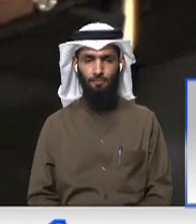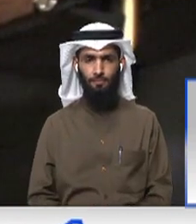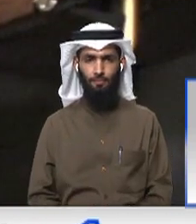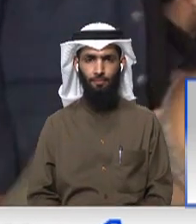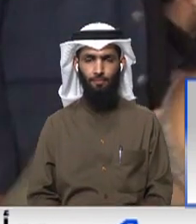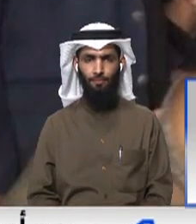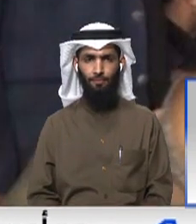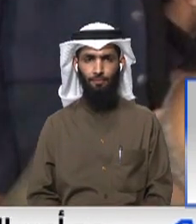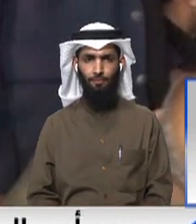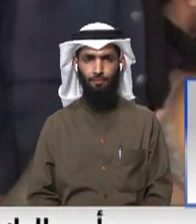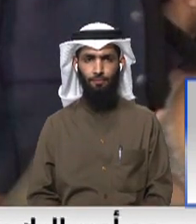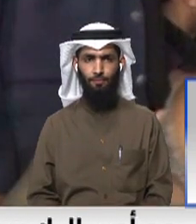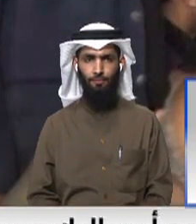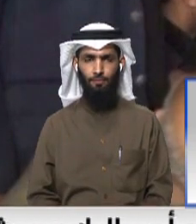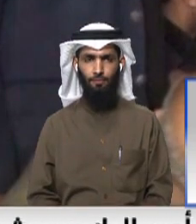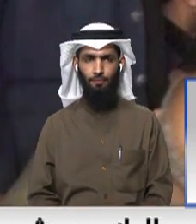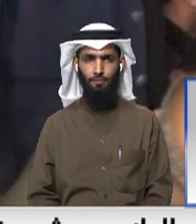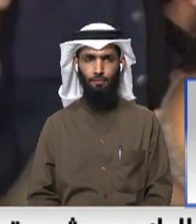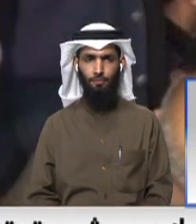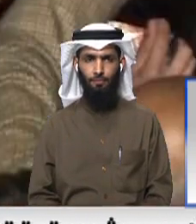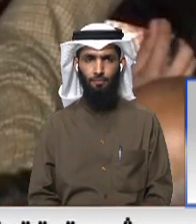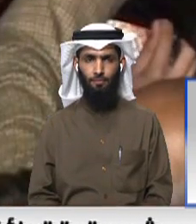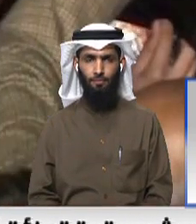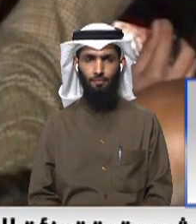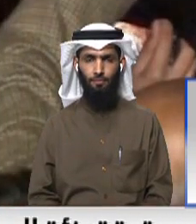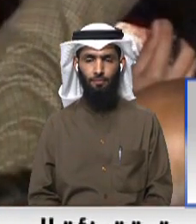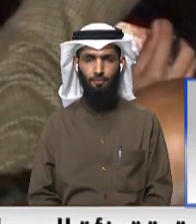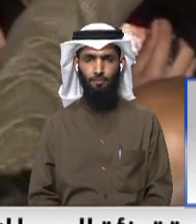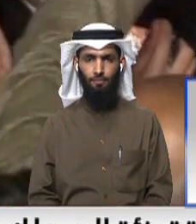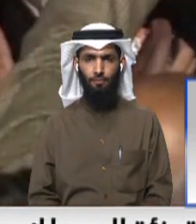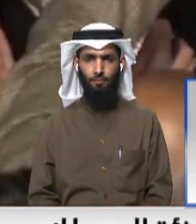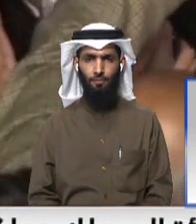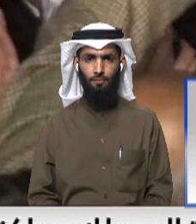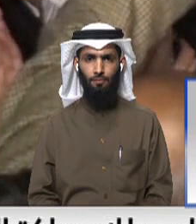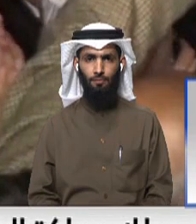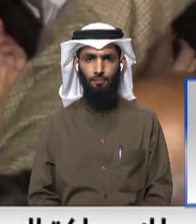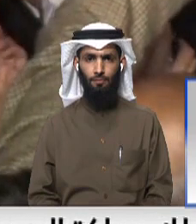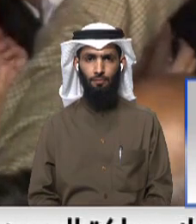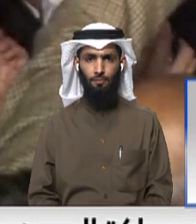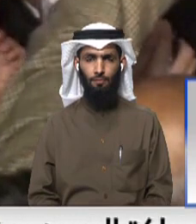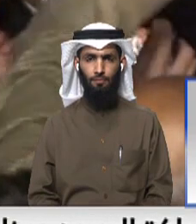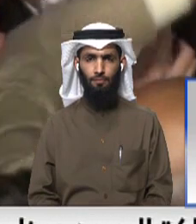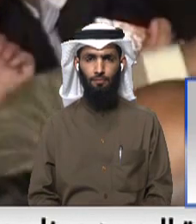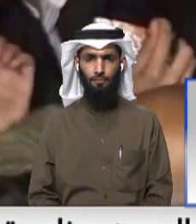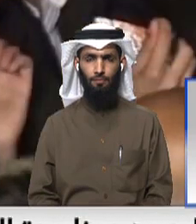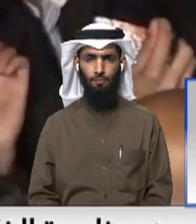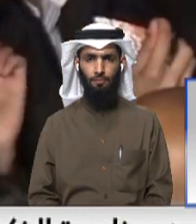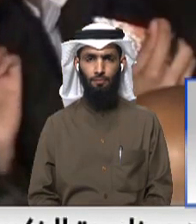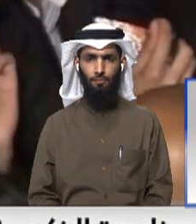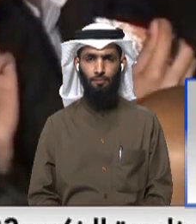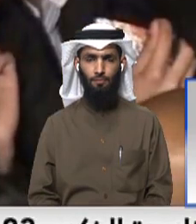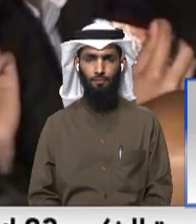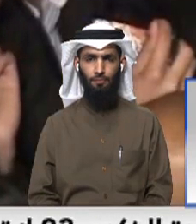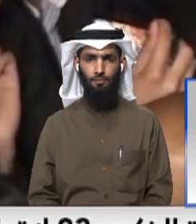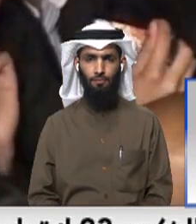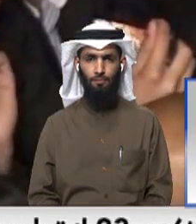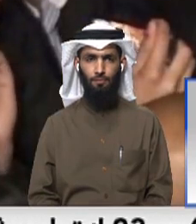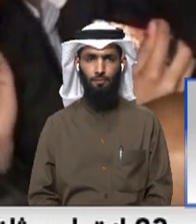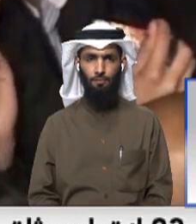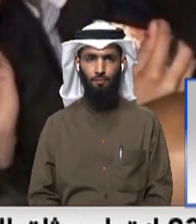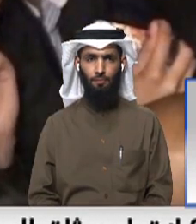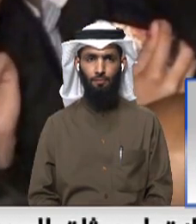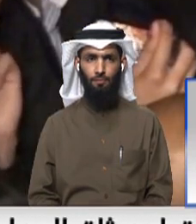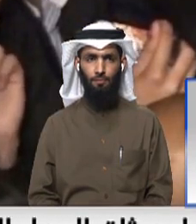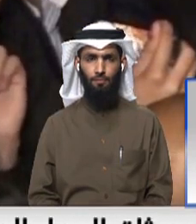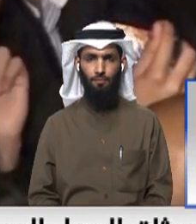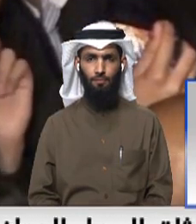نحو تشكيل حكومة ائتلافية مؤلفة من مجموعة من الأحزاب السياسية برئاسة شهباز شريف. أعتقد أنه